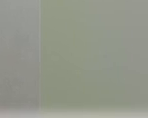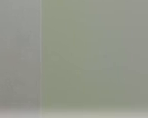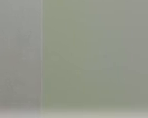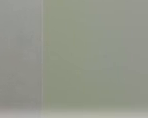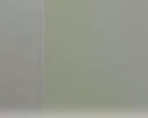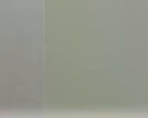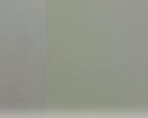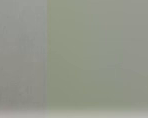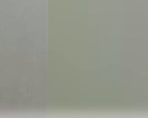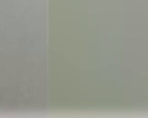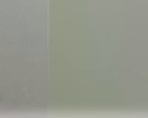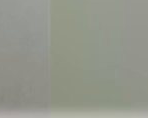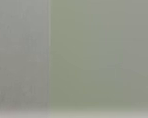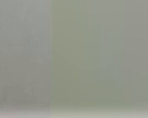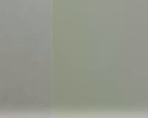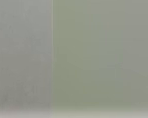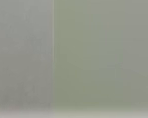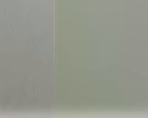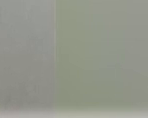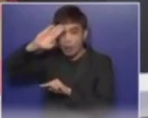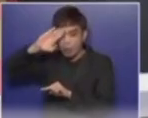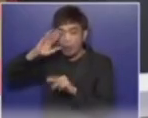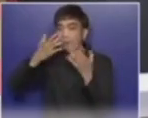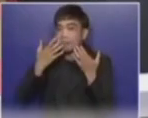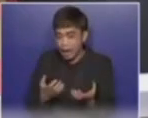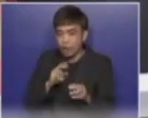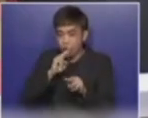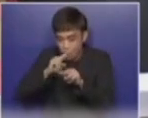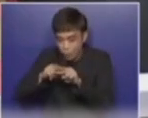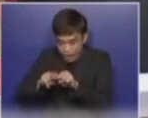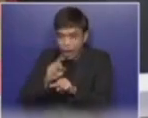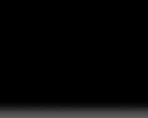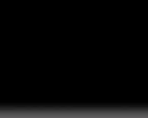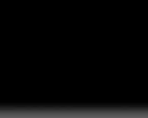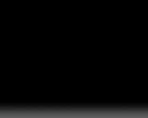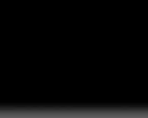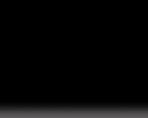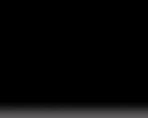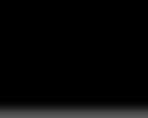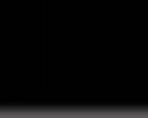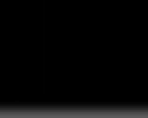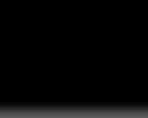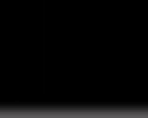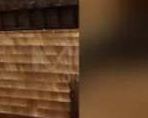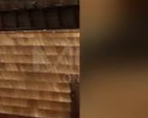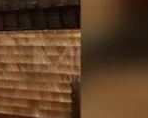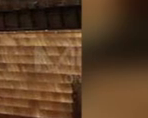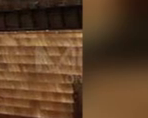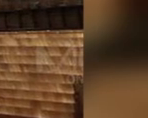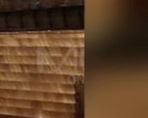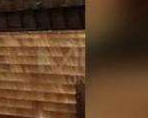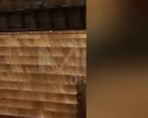ะรัฐมนตรีนั้นตนว่าไม่เกี่ยวกันเพราะตนเป็นคนหมุนเองไม่ใช่นายกรัฐมนตรีหมุน